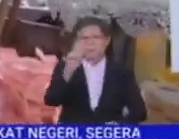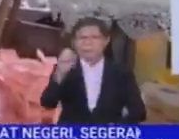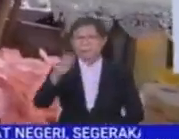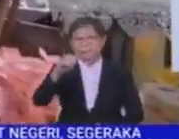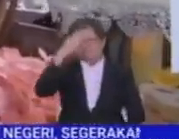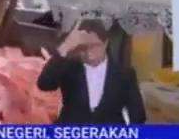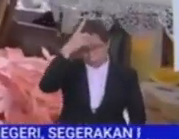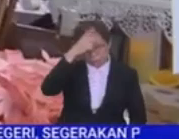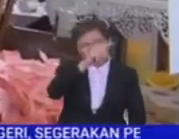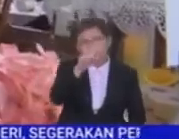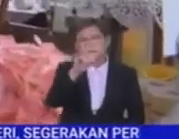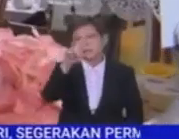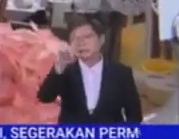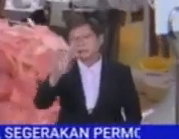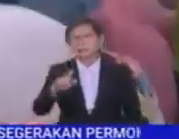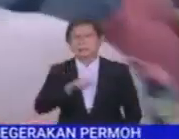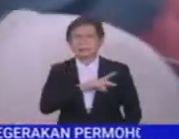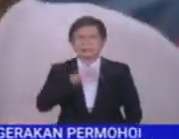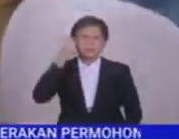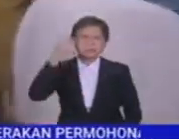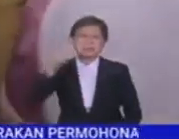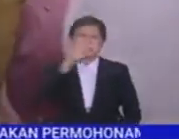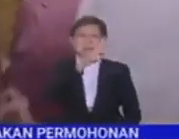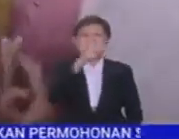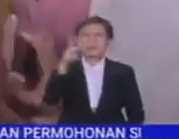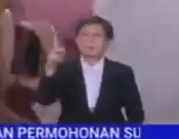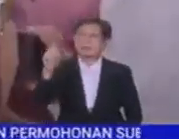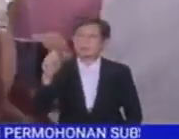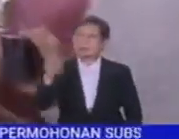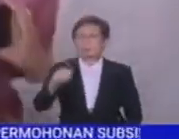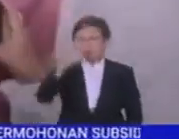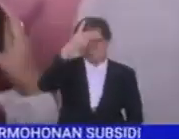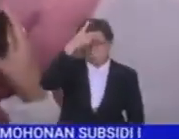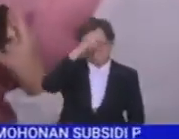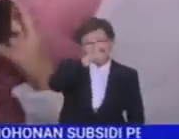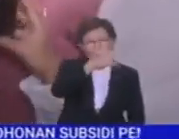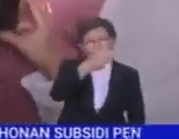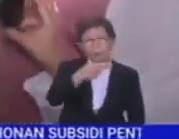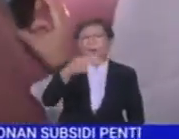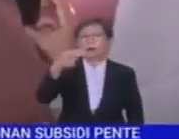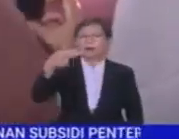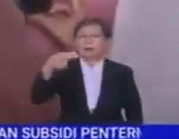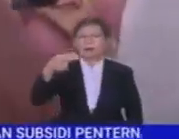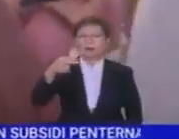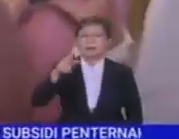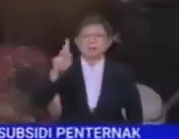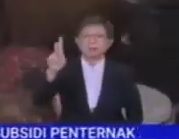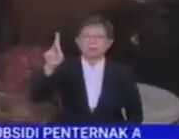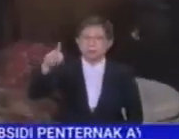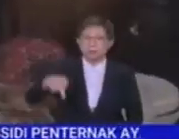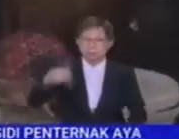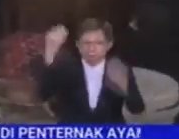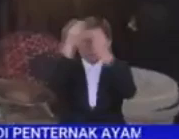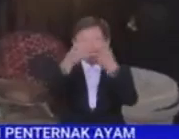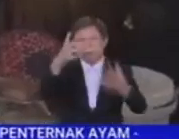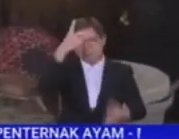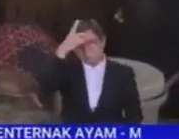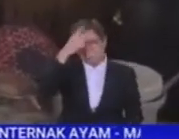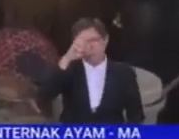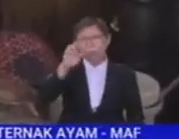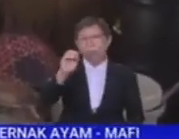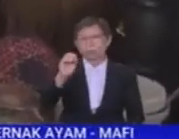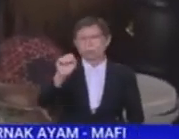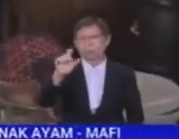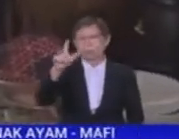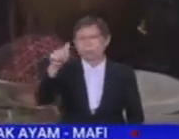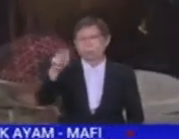Zahidi Zainal Abidin, Ketua Setiausaha KCOM Datuk Seri Muhammad Mantik dan Ketua Pengarah Penyiaran Datuk Cik Roslan Cik Daud.